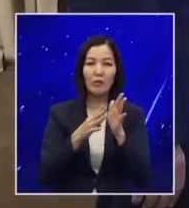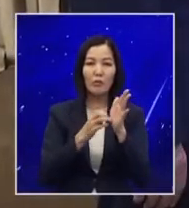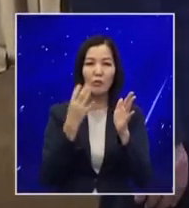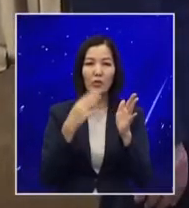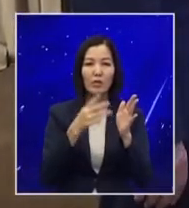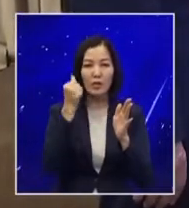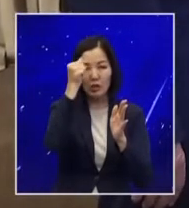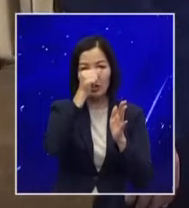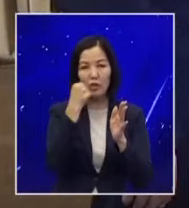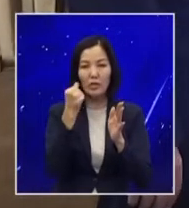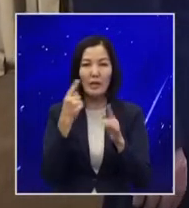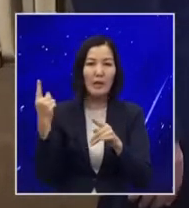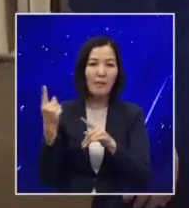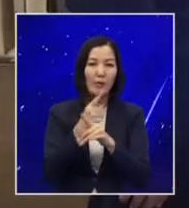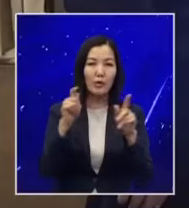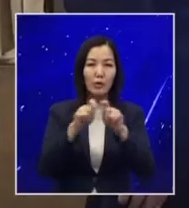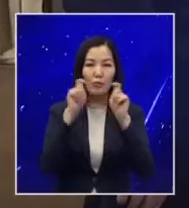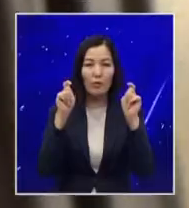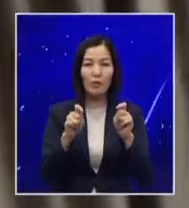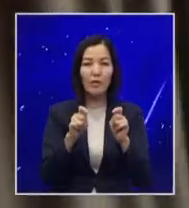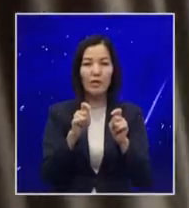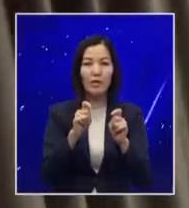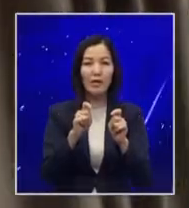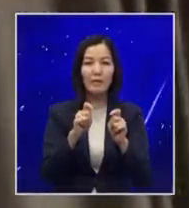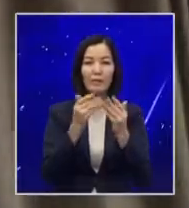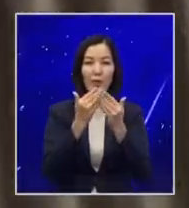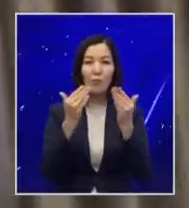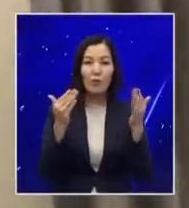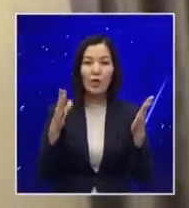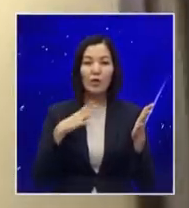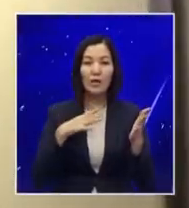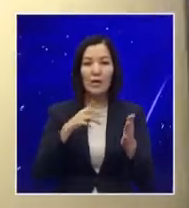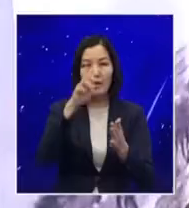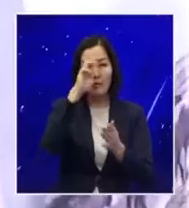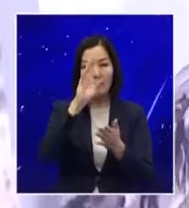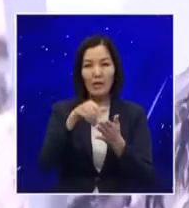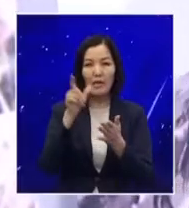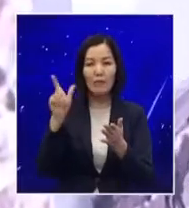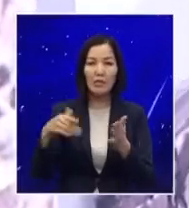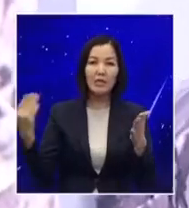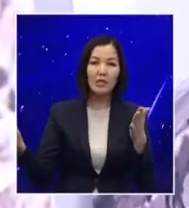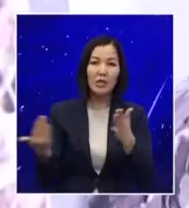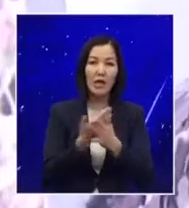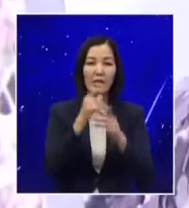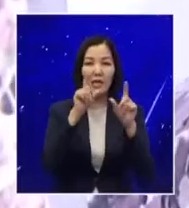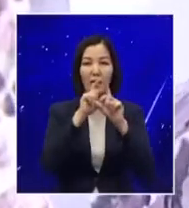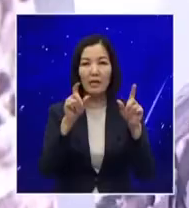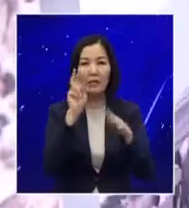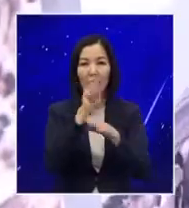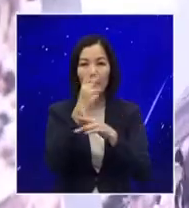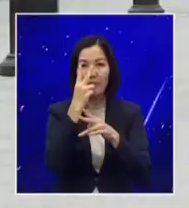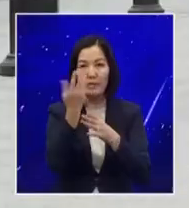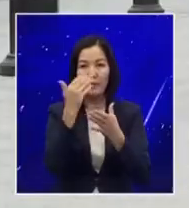жылы еліміздегі бірінші болып ашылған әдеби мемориалды мұражай. Мемлекет басшысы жаңартылған ғимаратты аралап